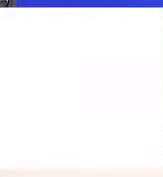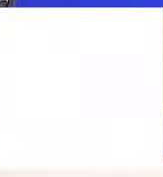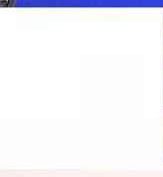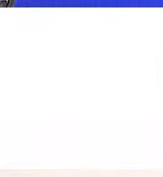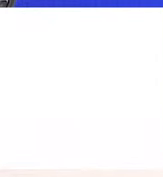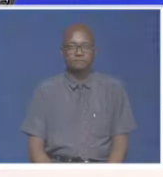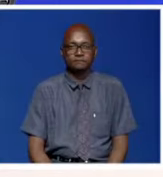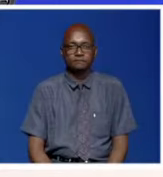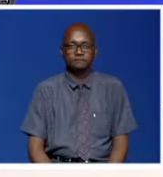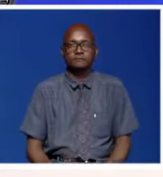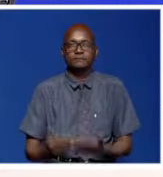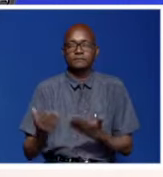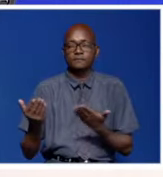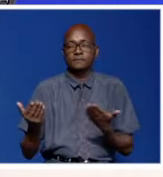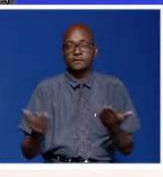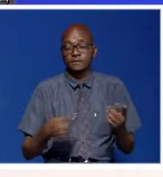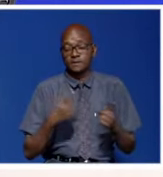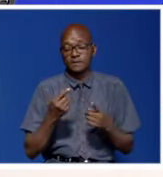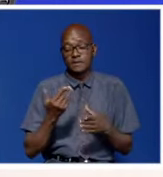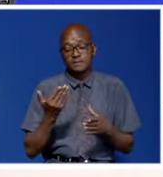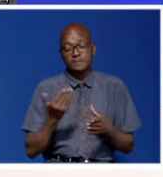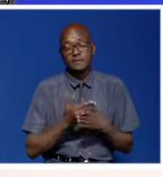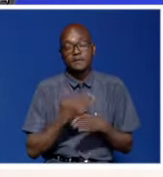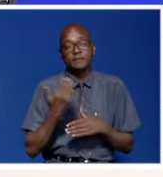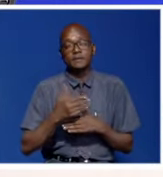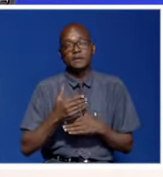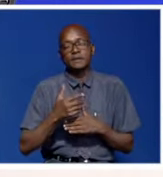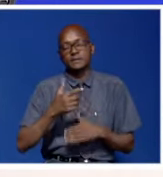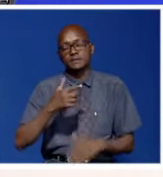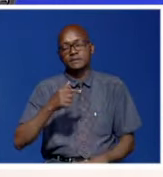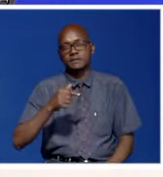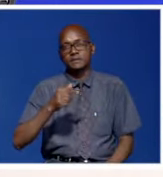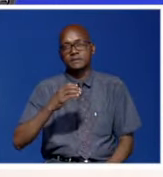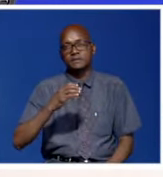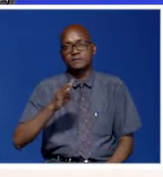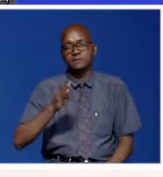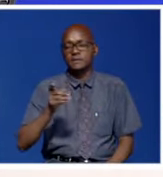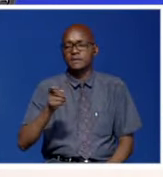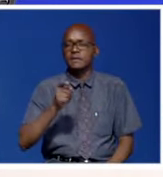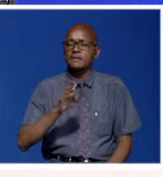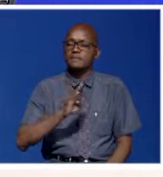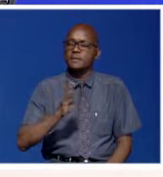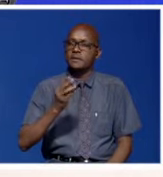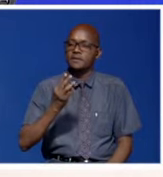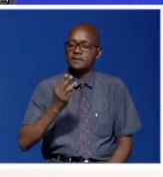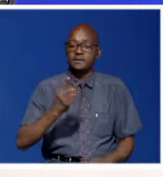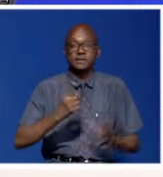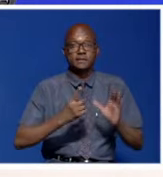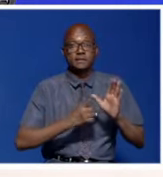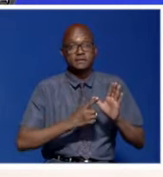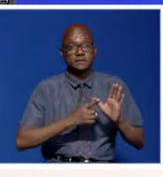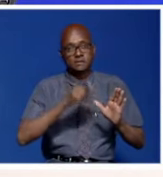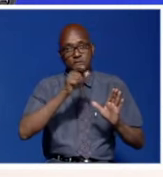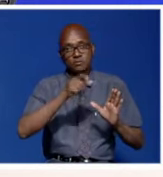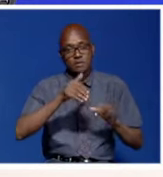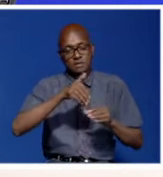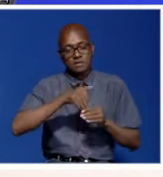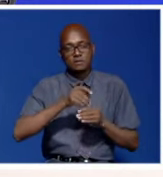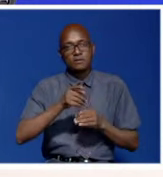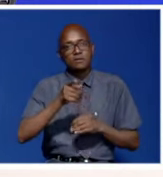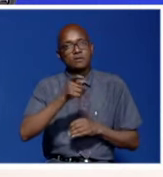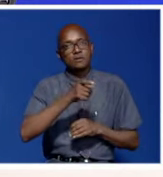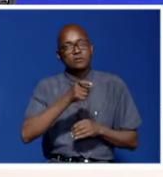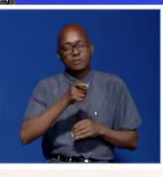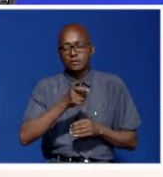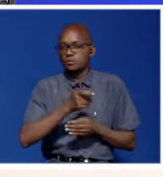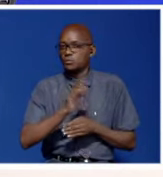Karibu tuendelee na Azam News. Benki ya biashara nchini yani TCB inadai jumla bilioni 36 kwa wateja wake waliokopa